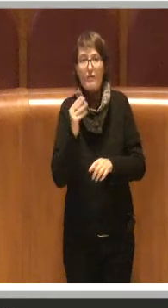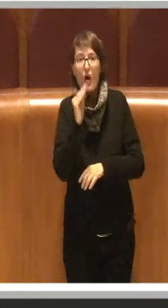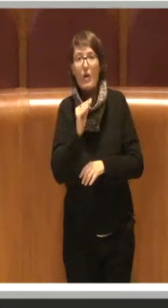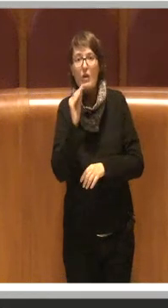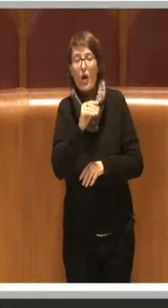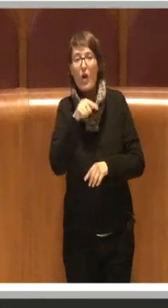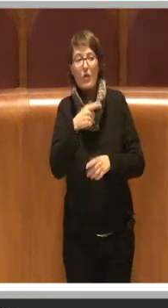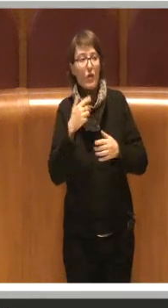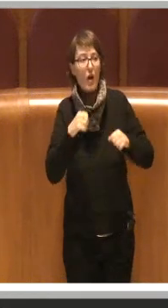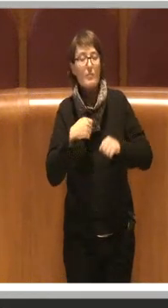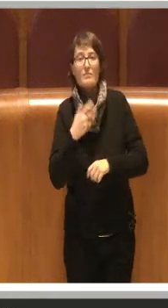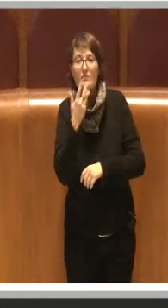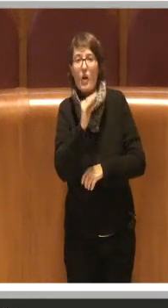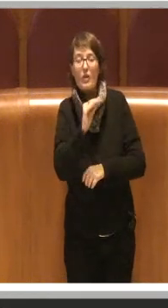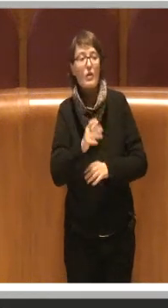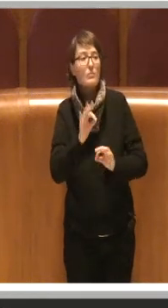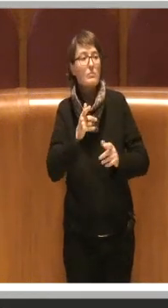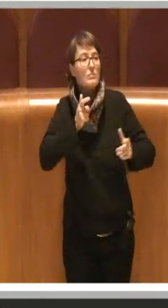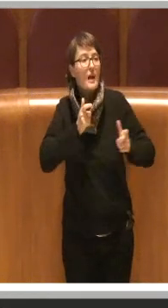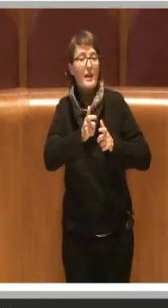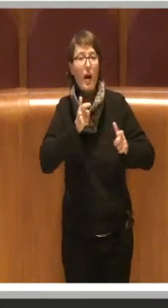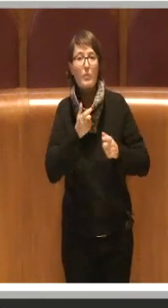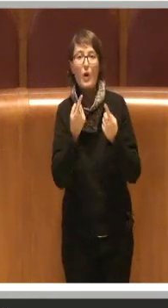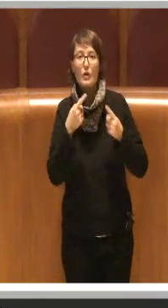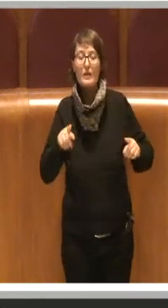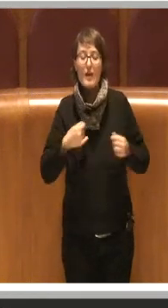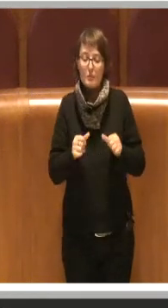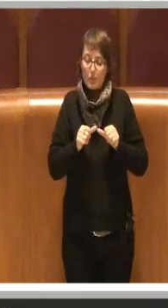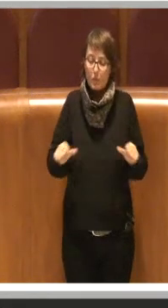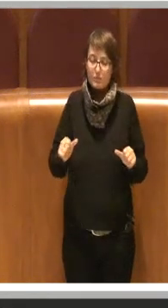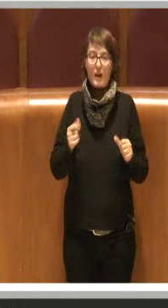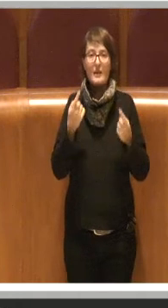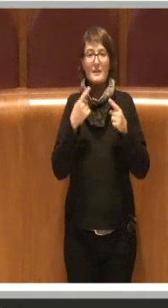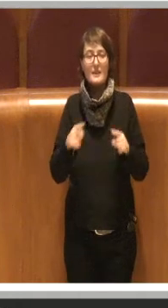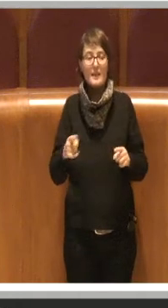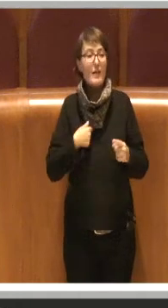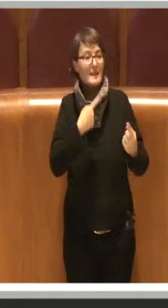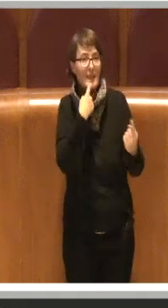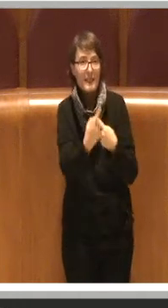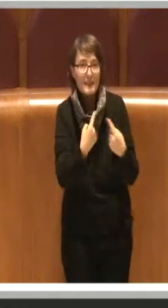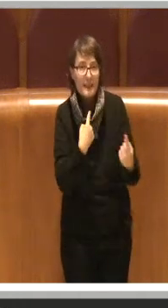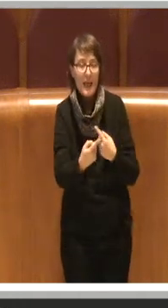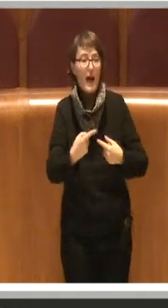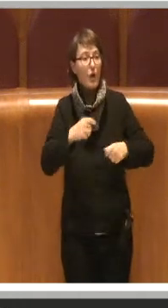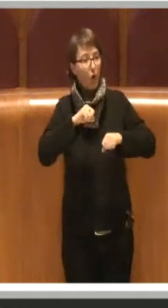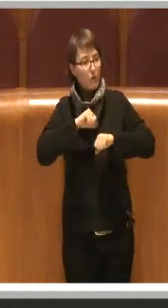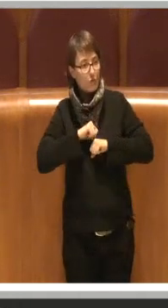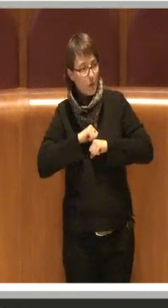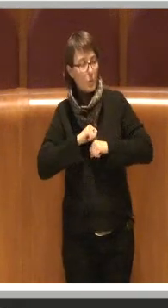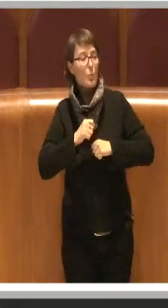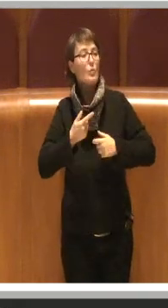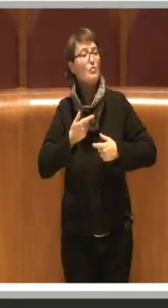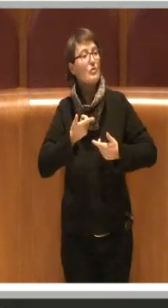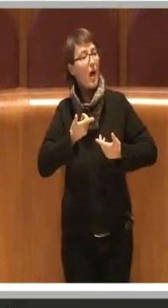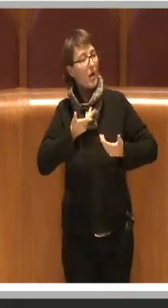rapporto diverso, un rapporto basato su principi totalmente diversi: il dialogo, la fiducia e la stima reciproca e la collaborazione reciproca.